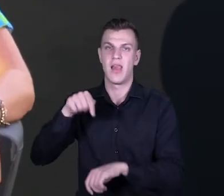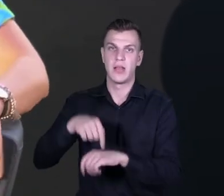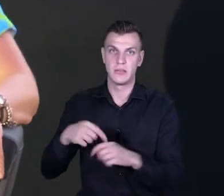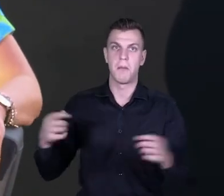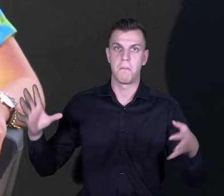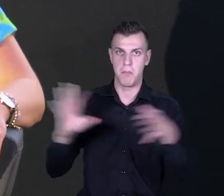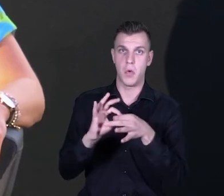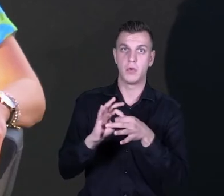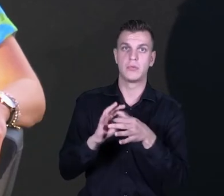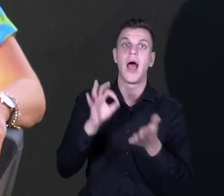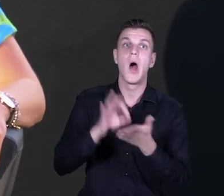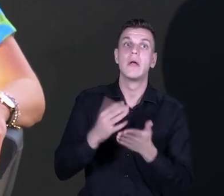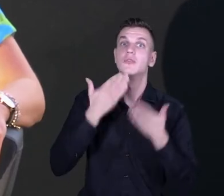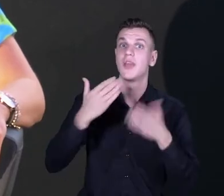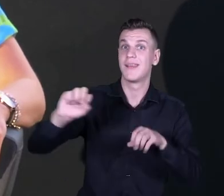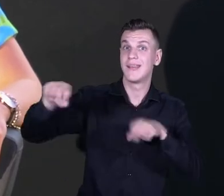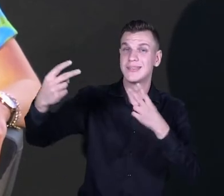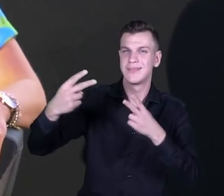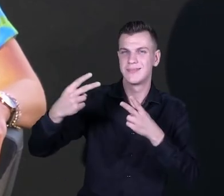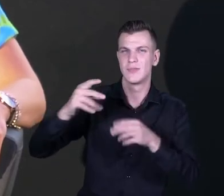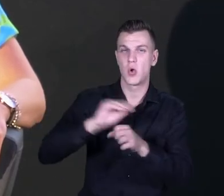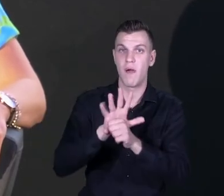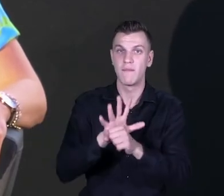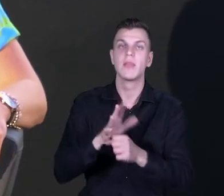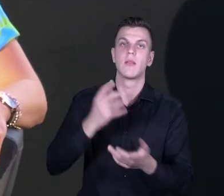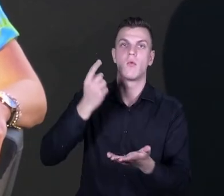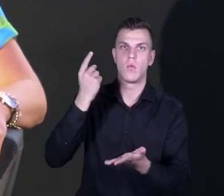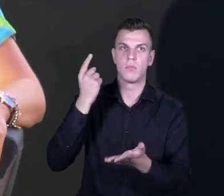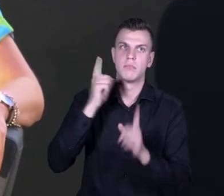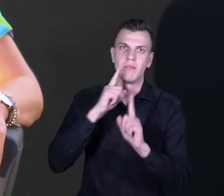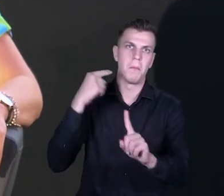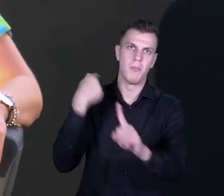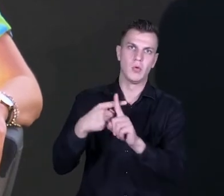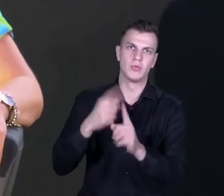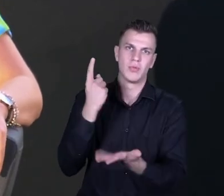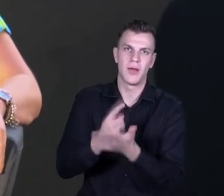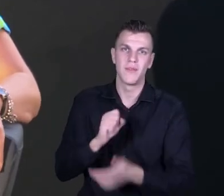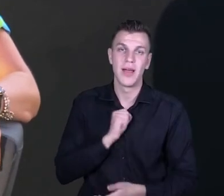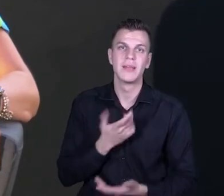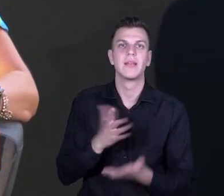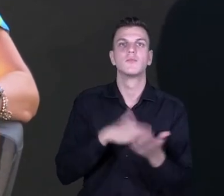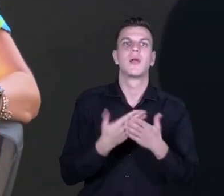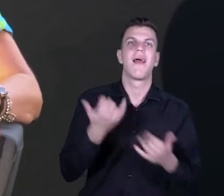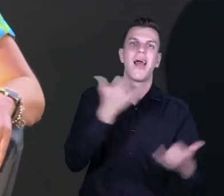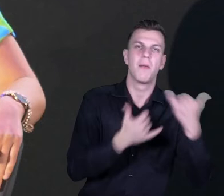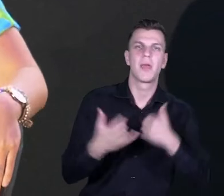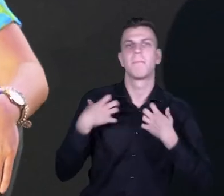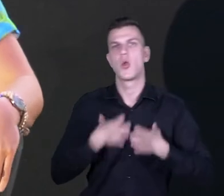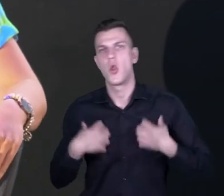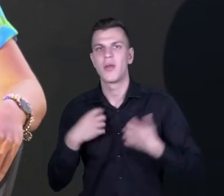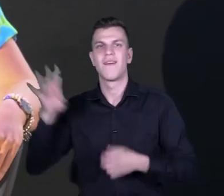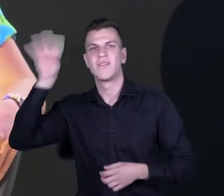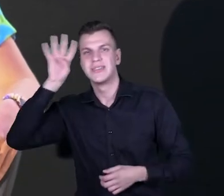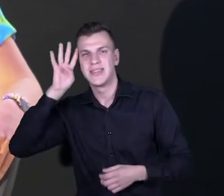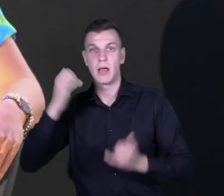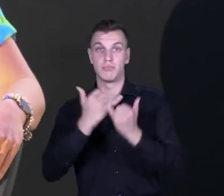to jest ten plus. I wyszły bardzo ciekawe rzeczy i projekty również w połączeniu z chemią, z biologią, z fizyką, więc